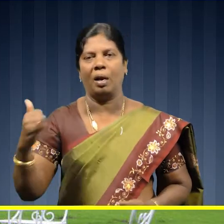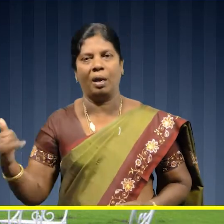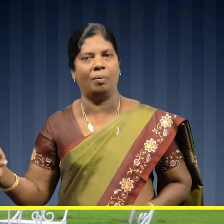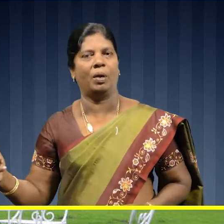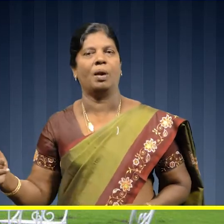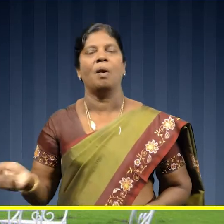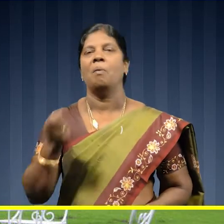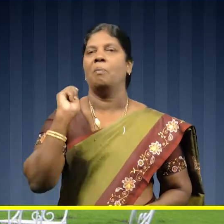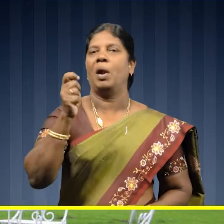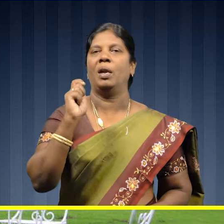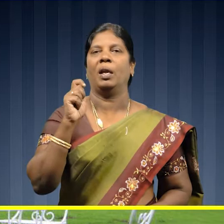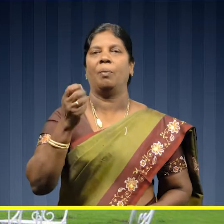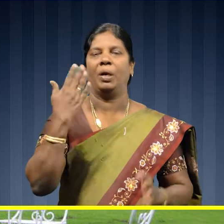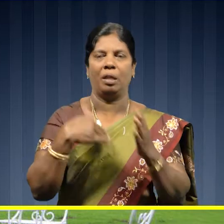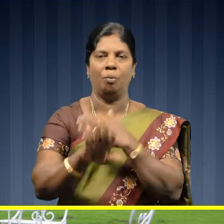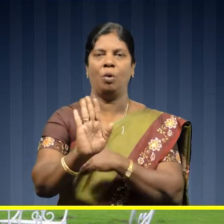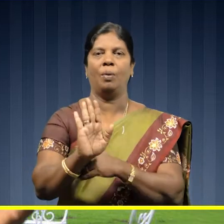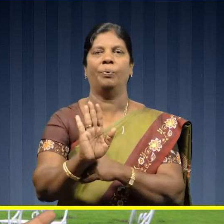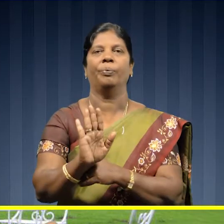பாவங்களும் என்னுடைய அக்கிரமங்களும்